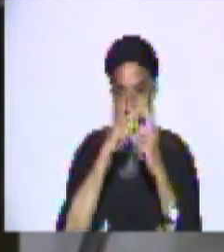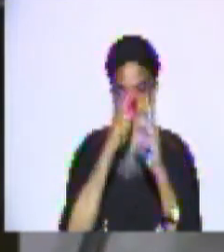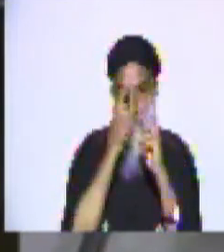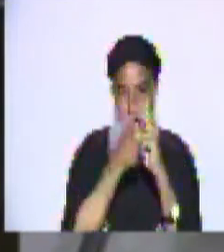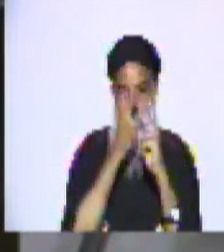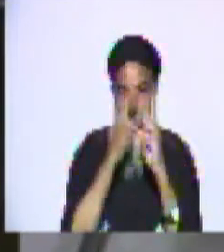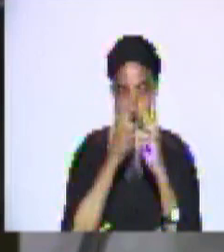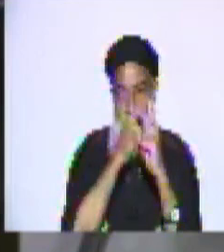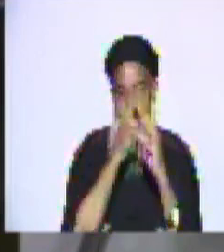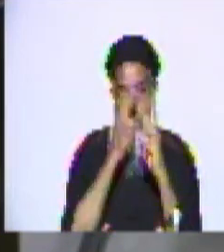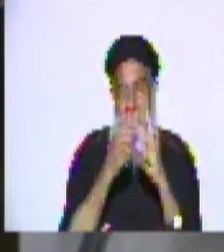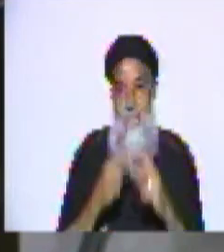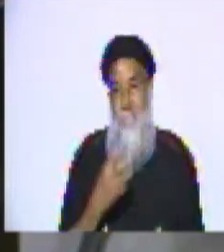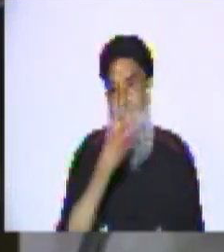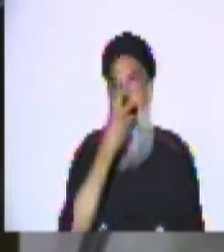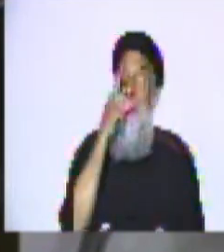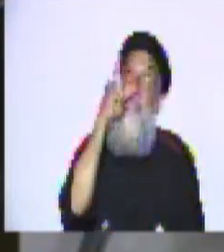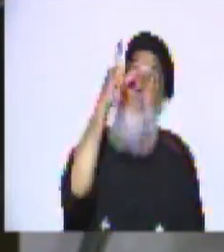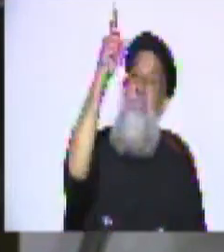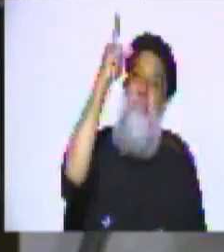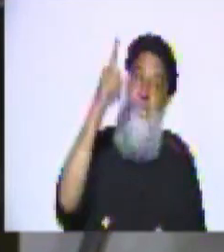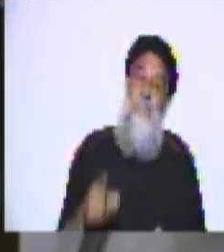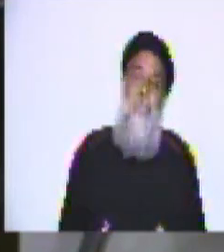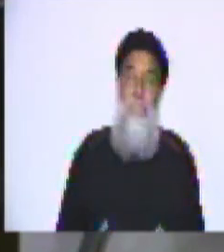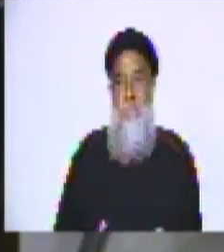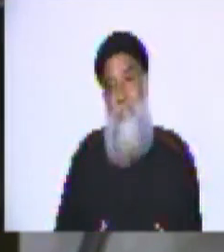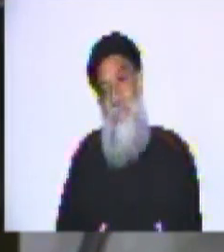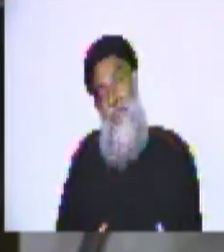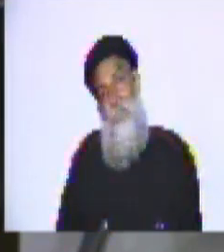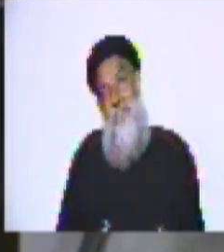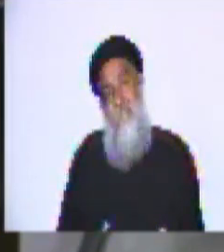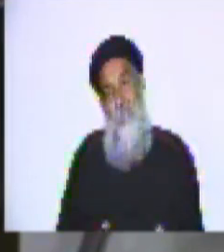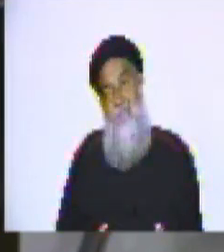ودي حاجة. يعني روح الله أقنوم،